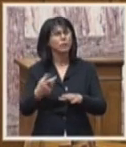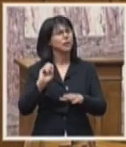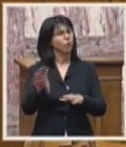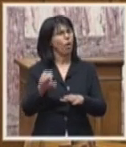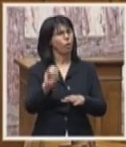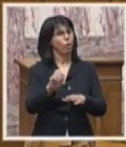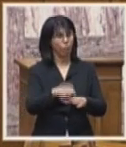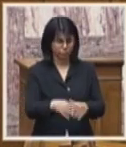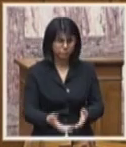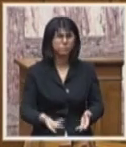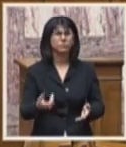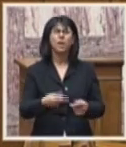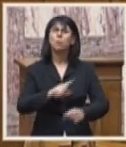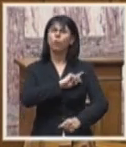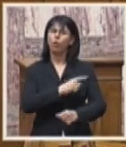ιδιαίτερα προνόμια.